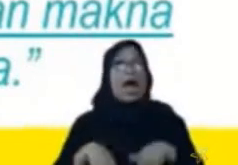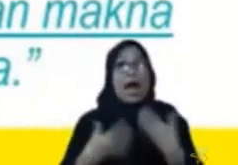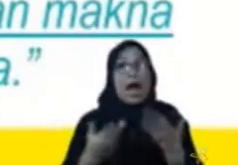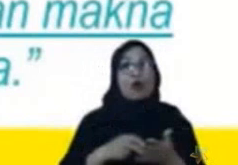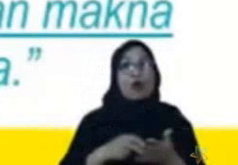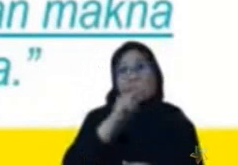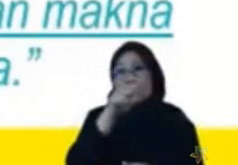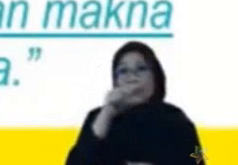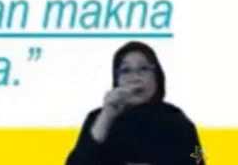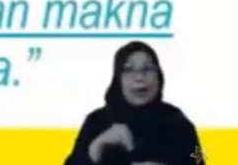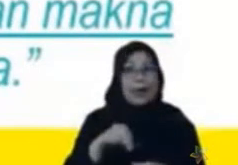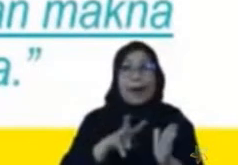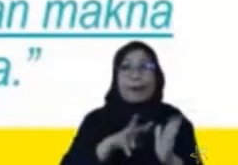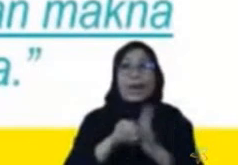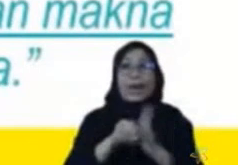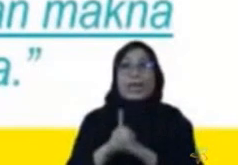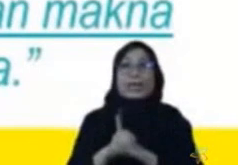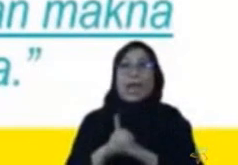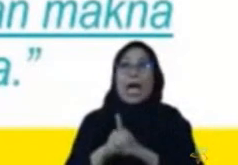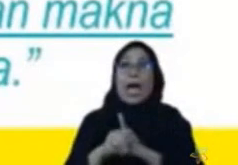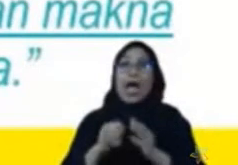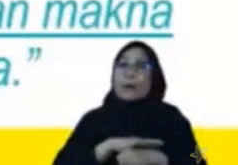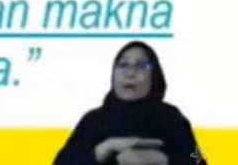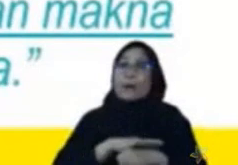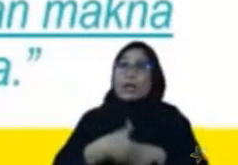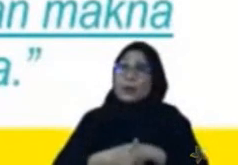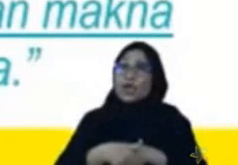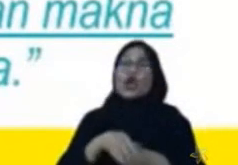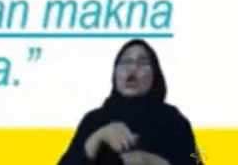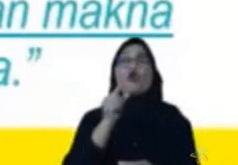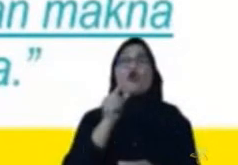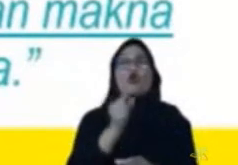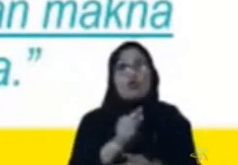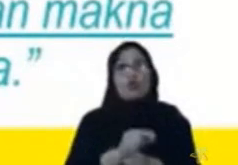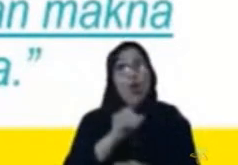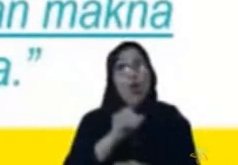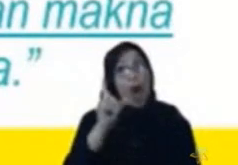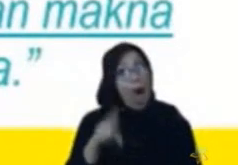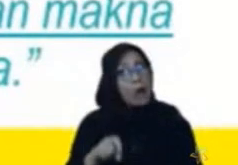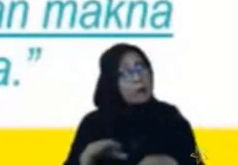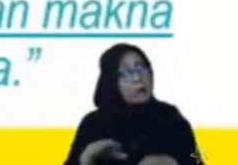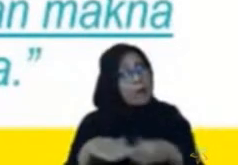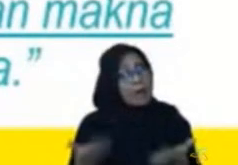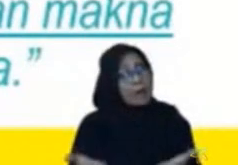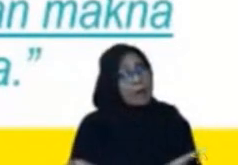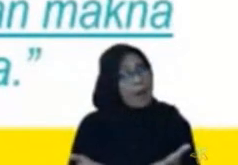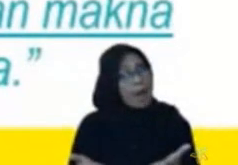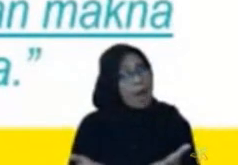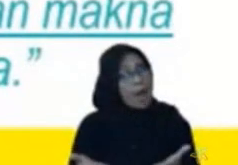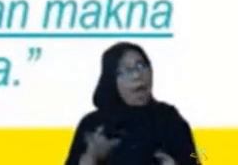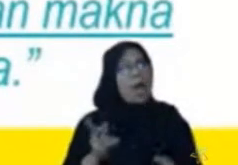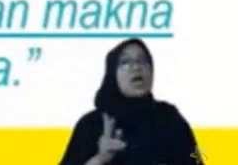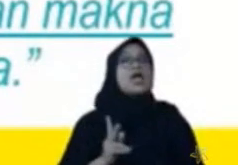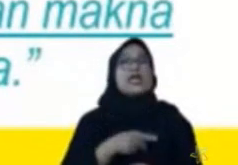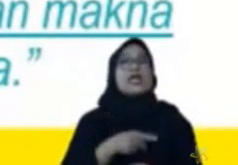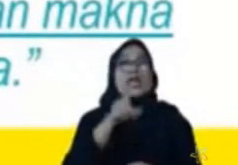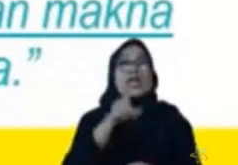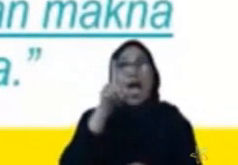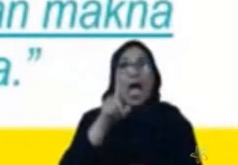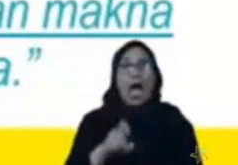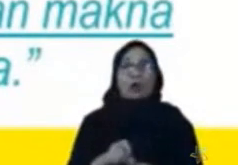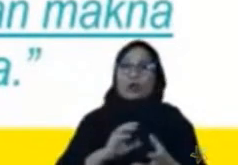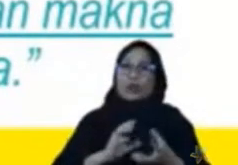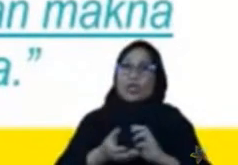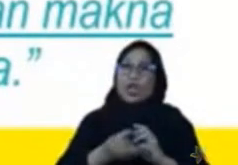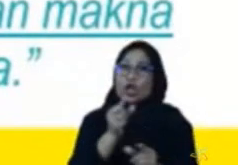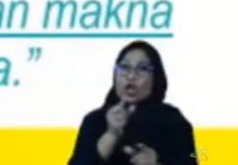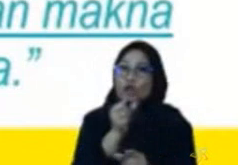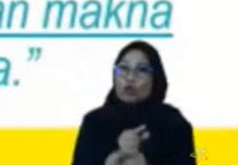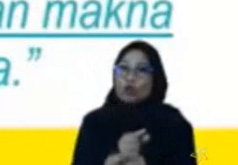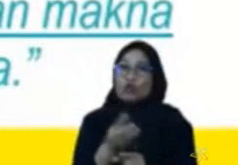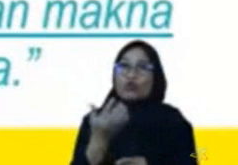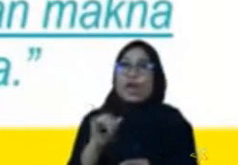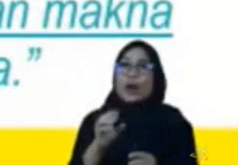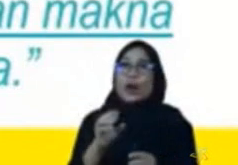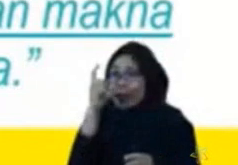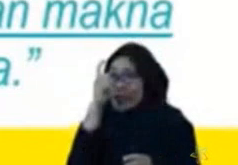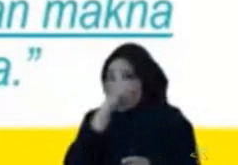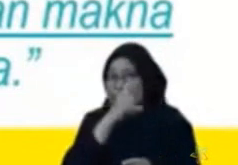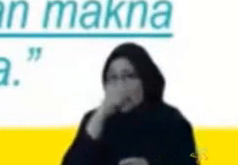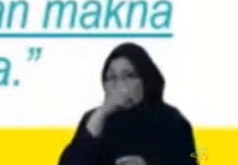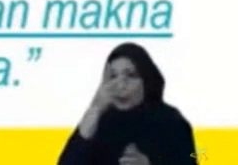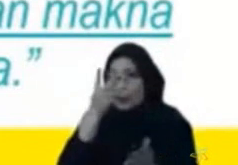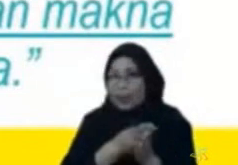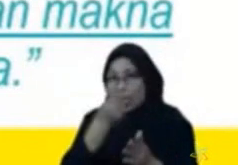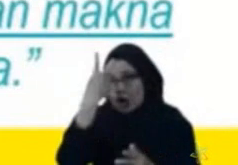masa pandemi ini guru harus bagaimana sih? Ya kita harus menjadi guru yang adaptif terhadap perubahan. Mari cari cara dan solusi,